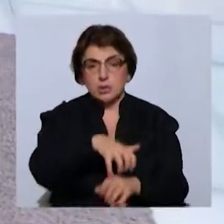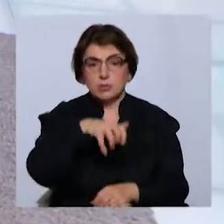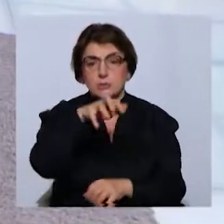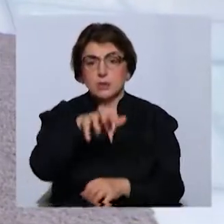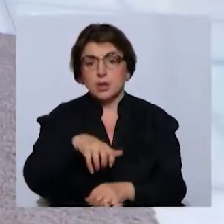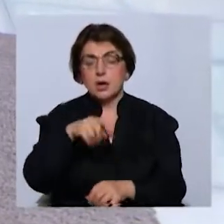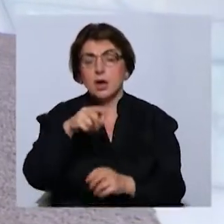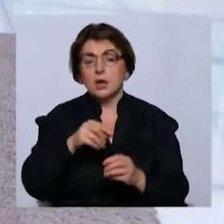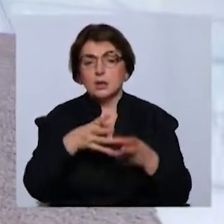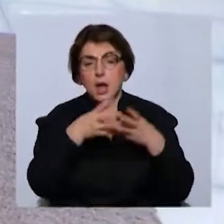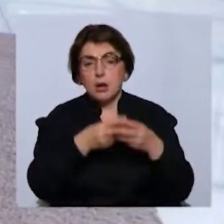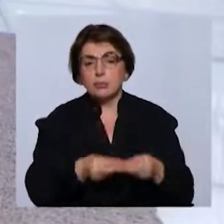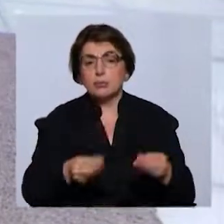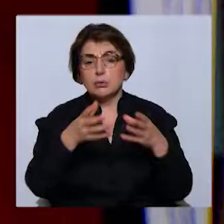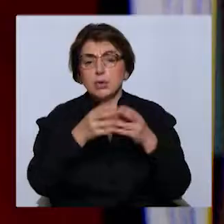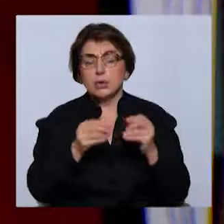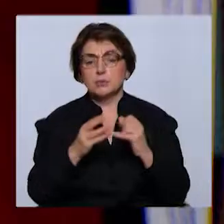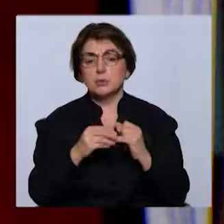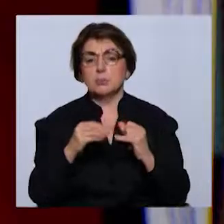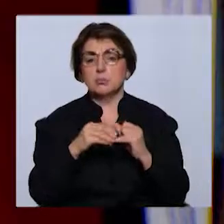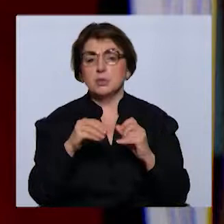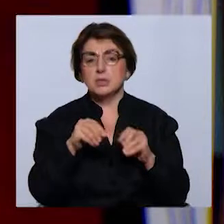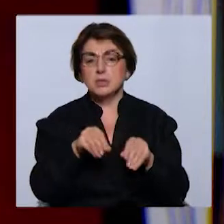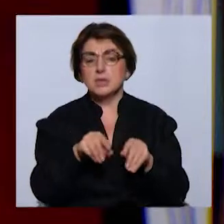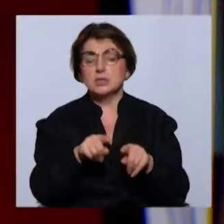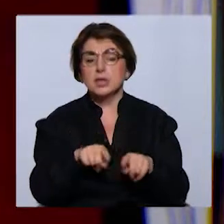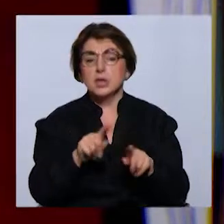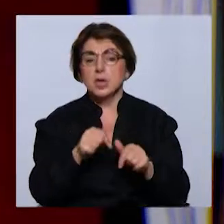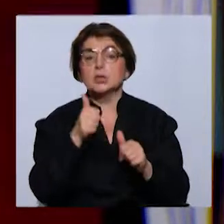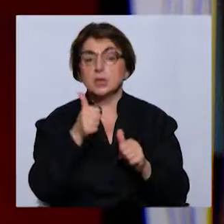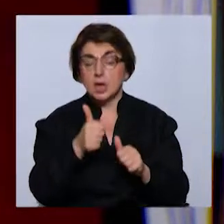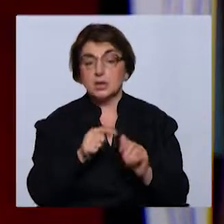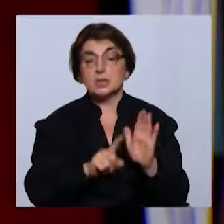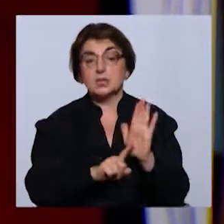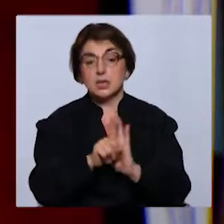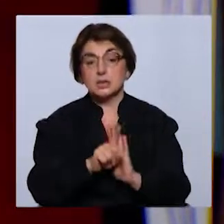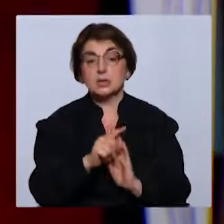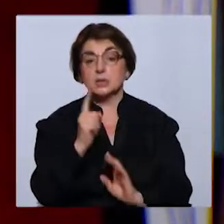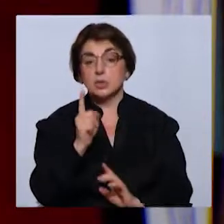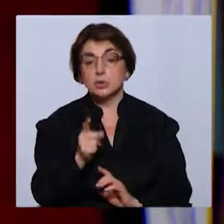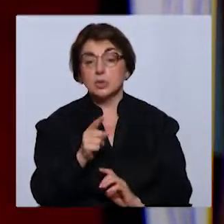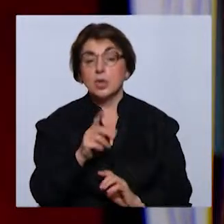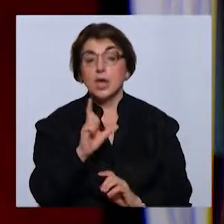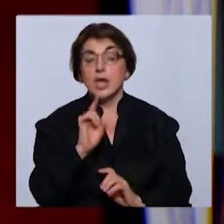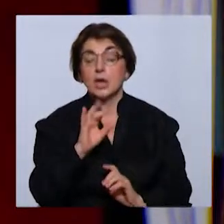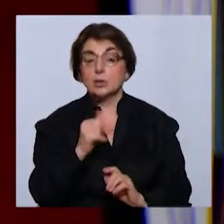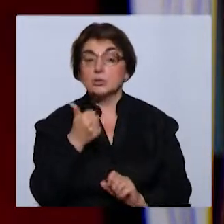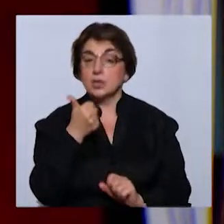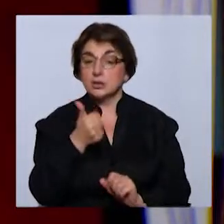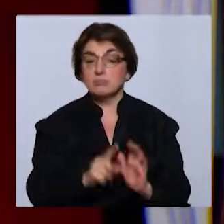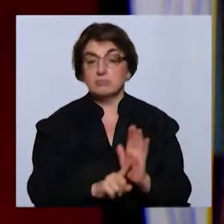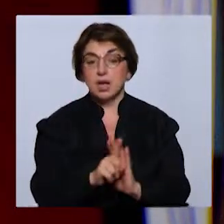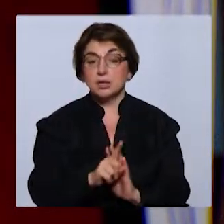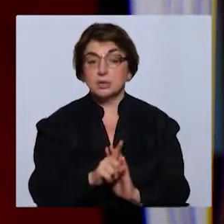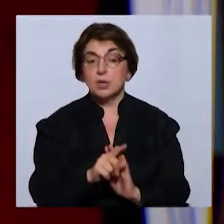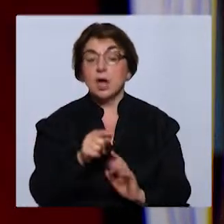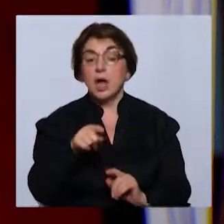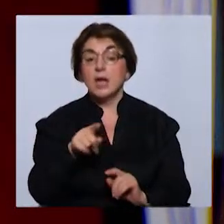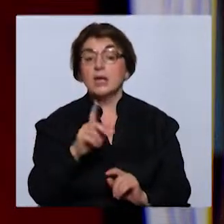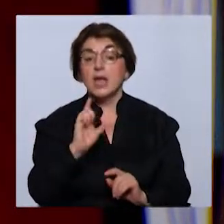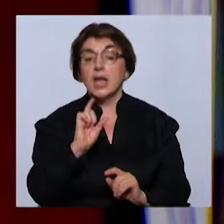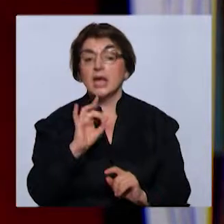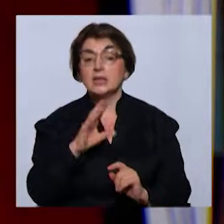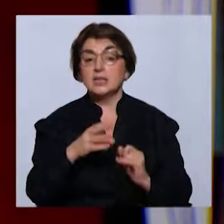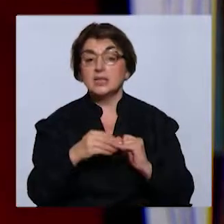კულტივაციას აფხვიერებს ნიადაგს ეს კი ძალიან კარგი საწყისია იმისათვის რომ ეროზია დაიწყოს ნიადაგის დეგრადაცია ხდება